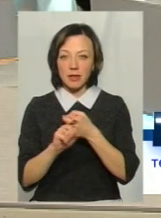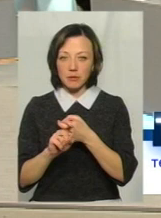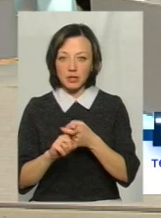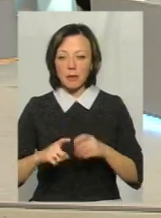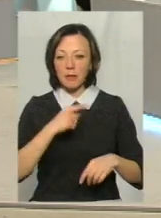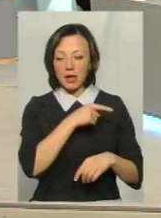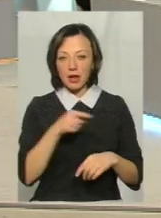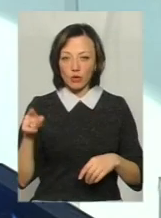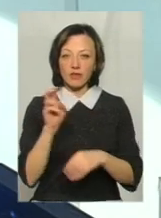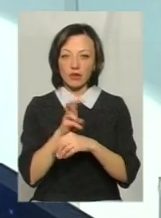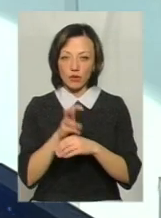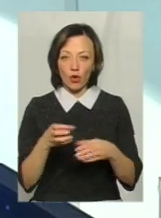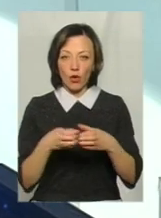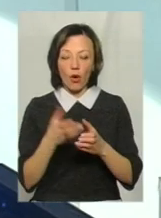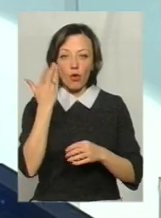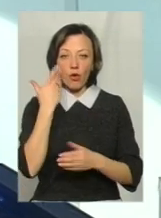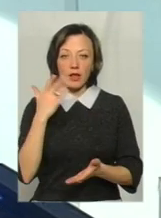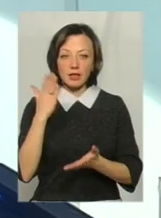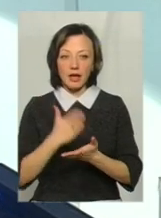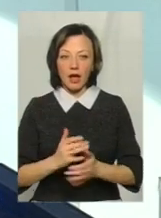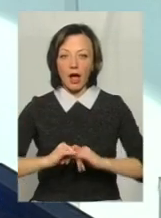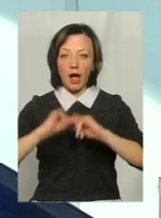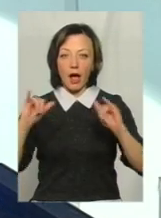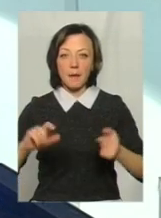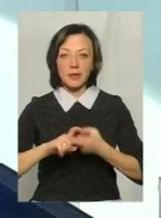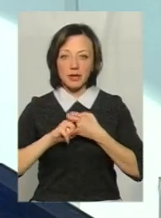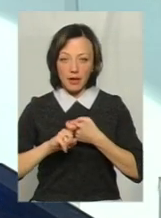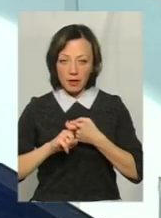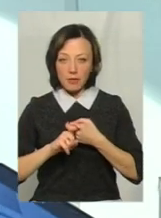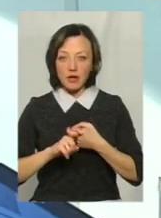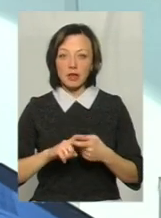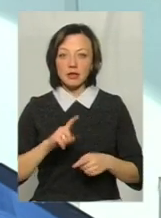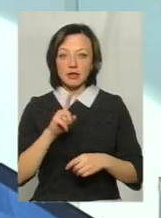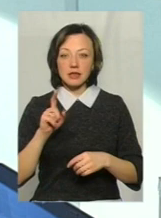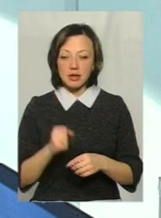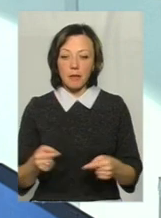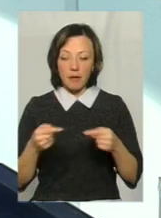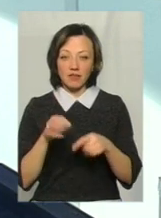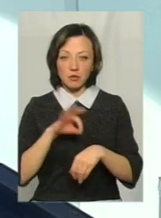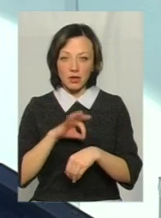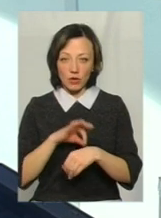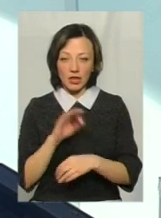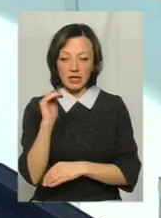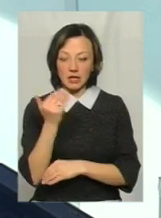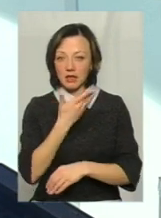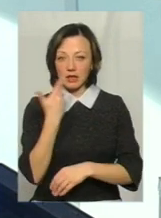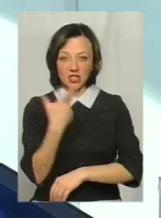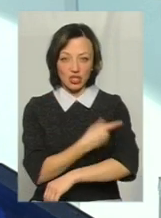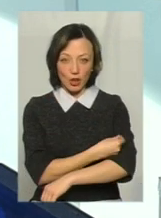відвідувати колектив. При наявності епідемії за певним захворюванням, якщо дитина не